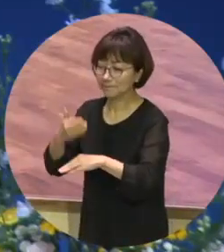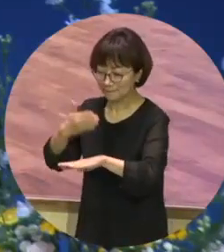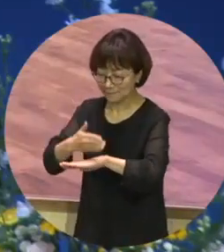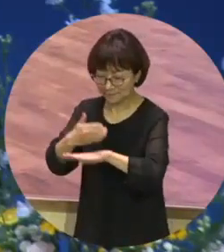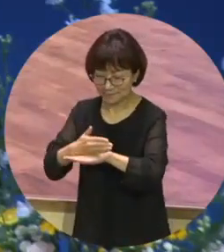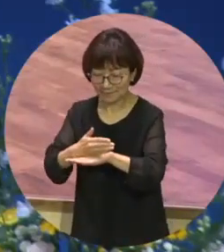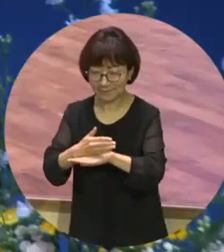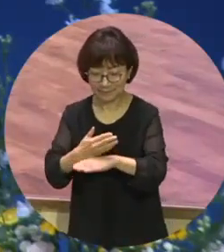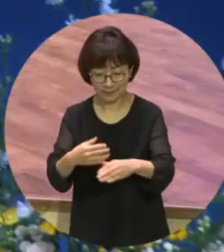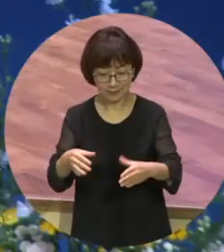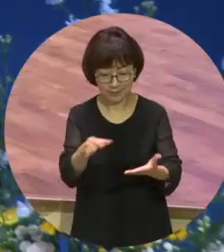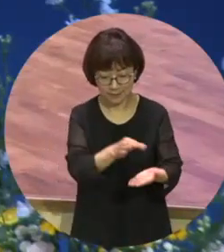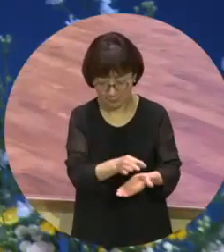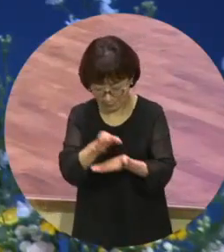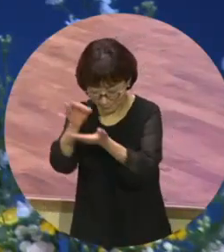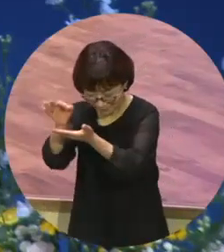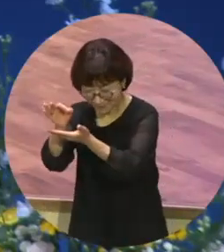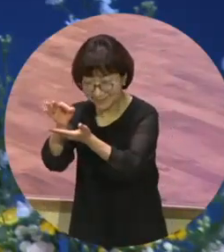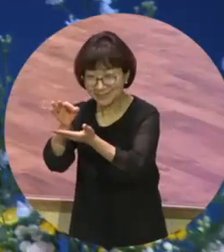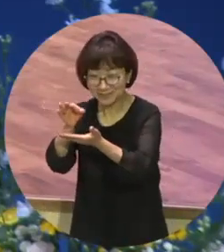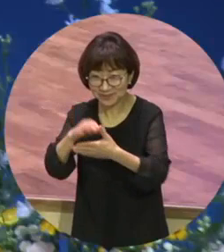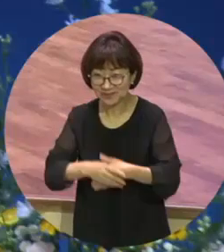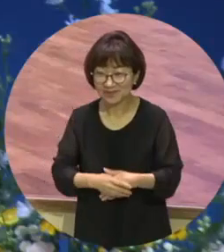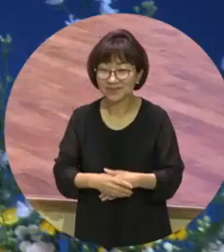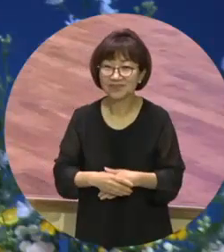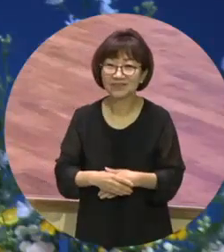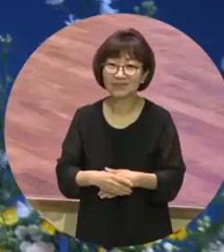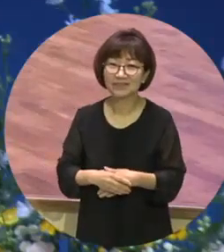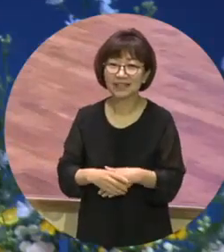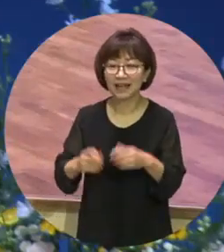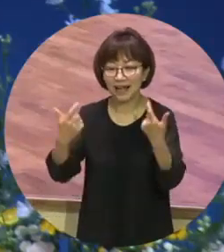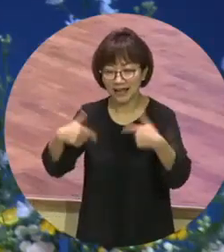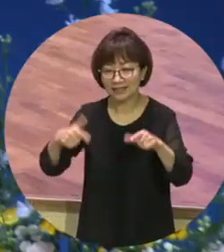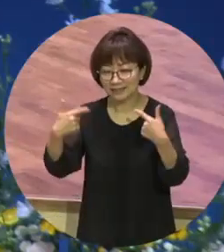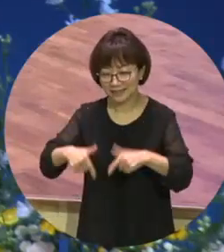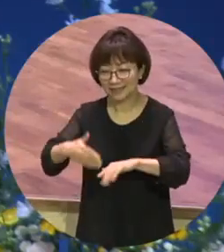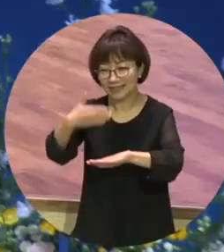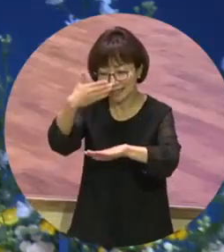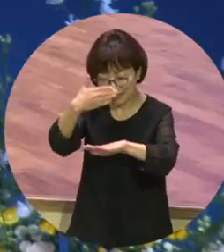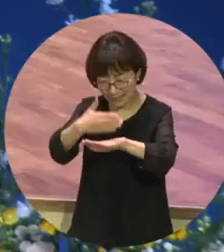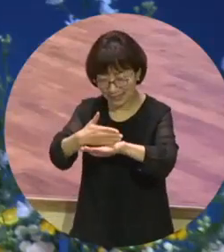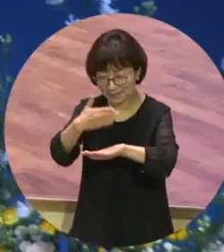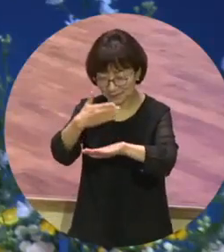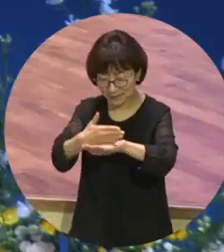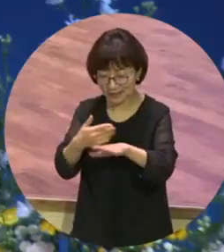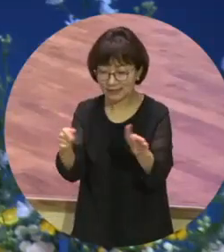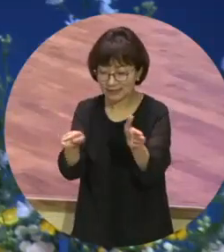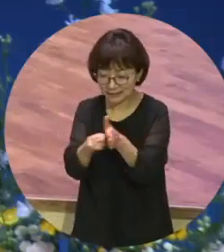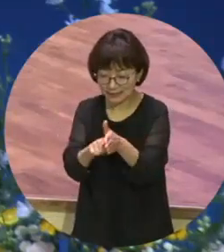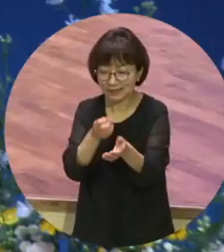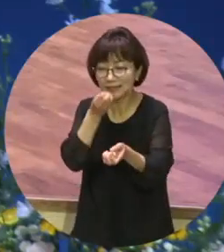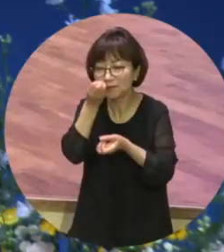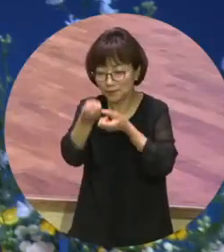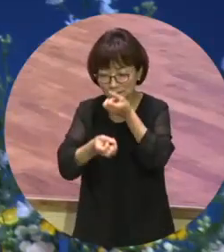감사합니다. 아멘. 그러니까 감사하는 그런 마음을 그런 신앙으로 고백하는 거예요.